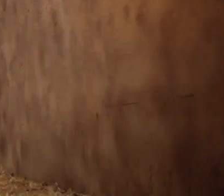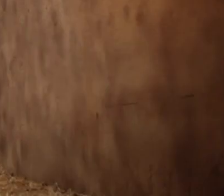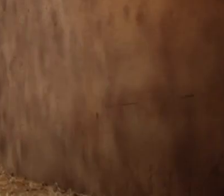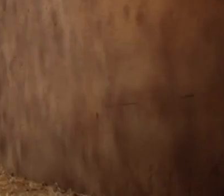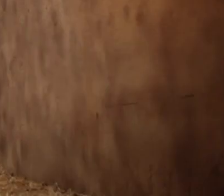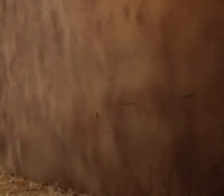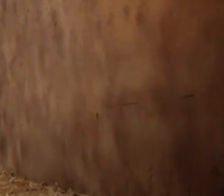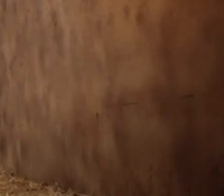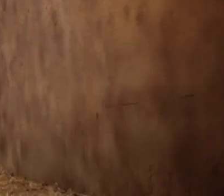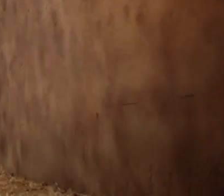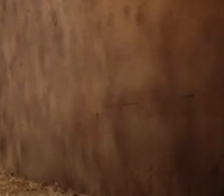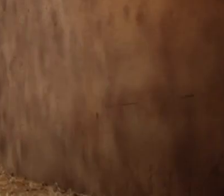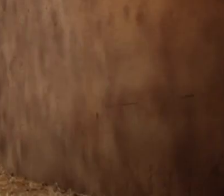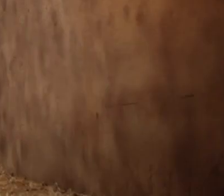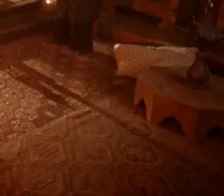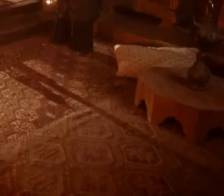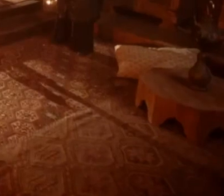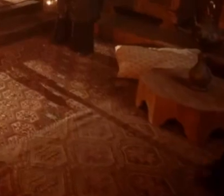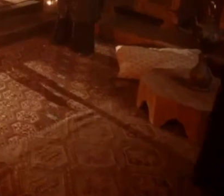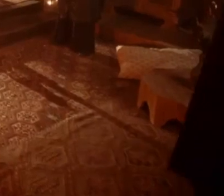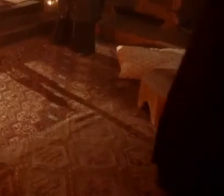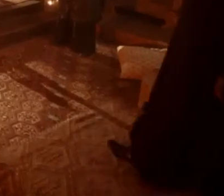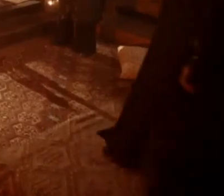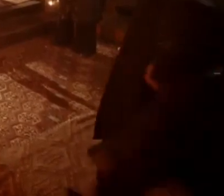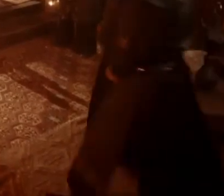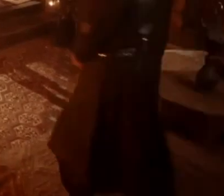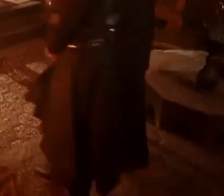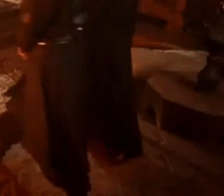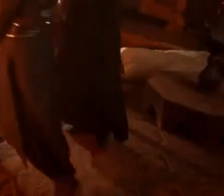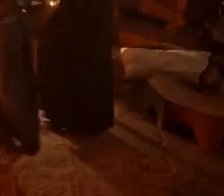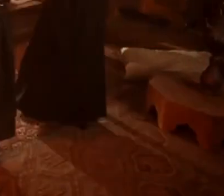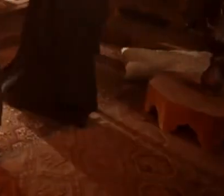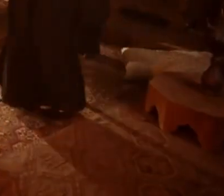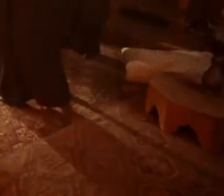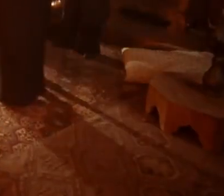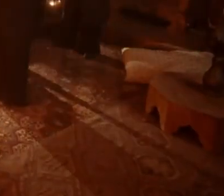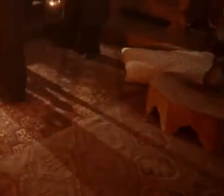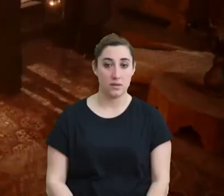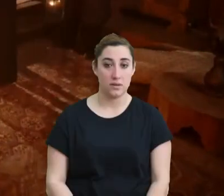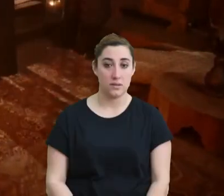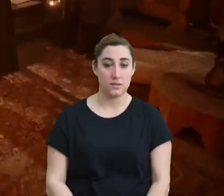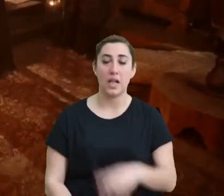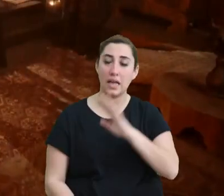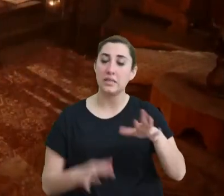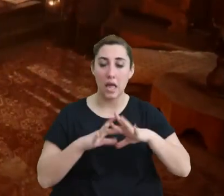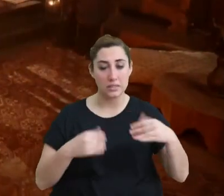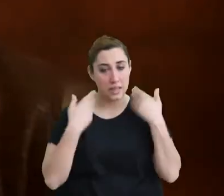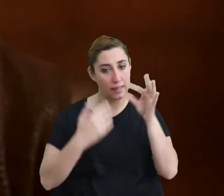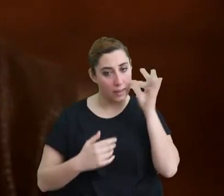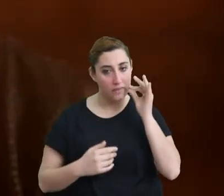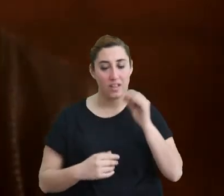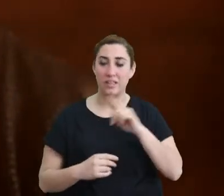Sabah vakti kadıhane. Zabitlerin ikisi kapı bekliyorlar. Görevli katip köşede, Doğan kenarda. Her şey hazır kadı